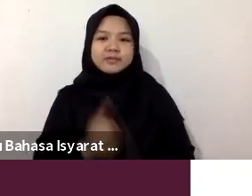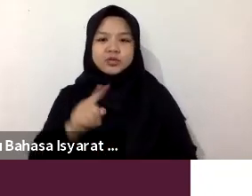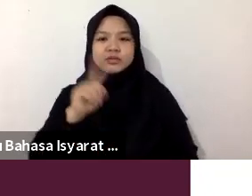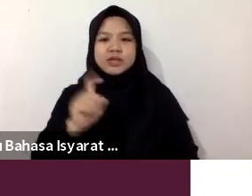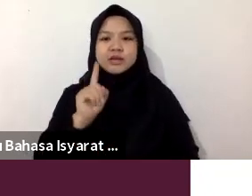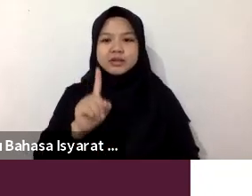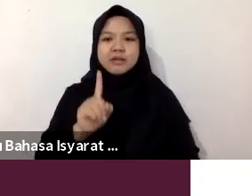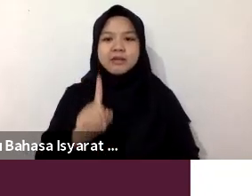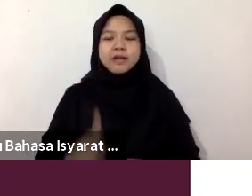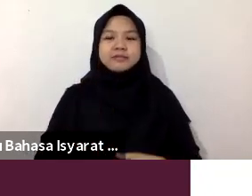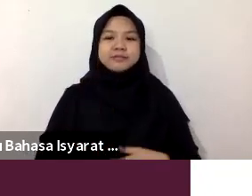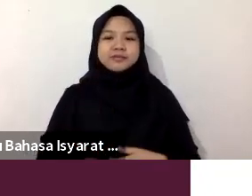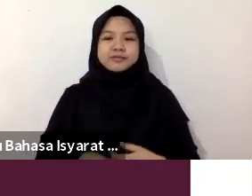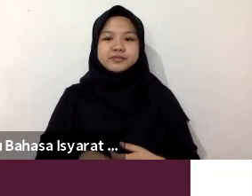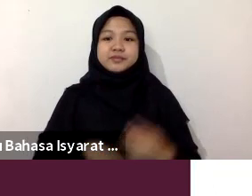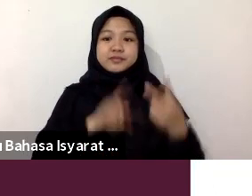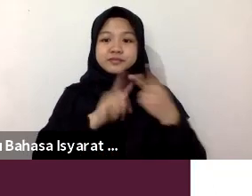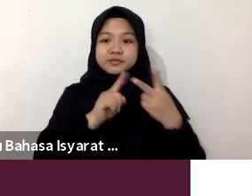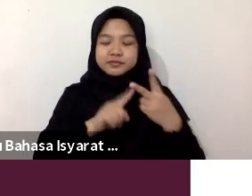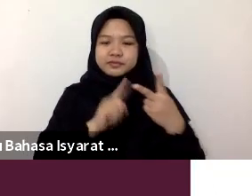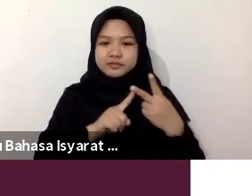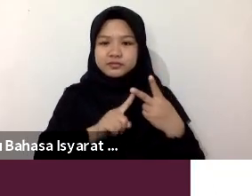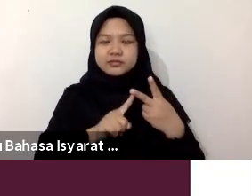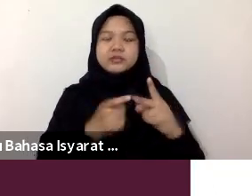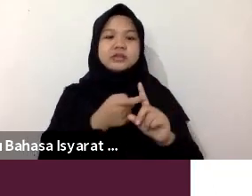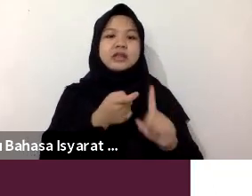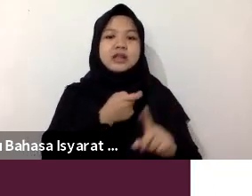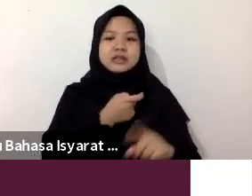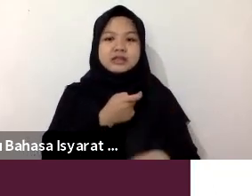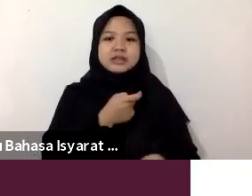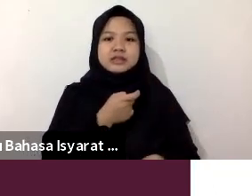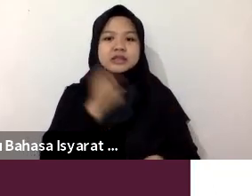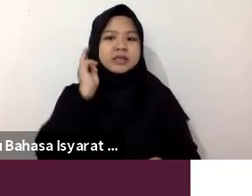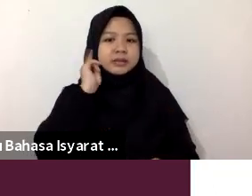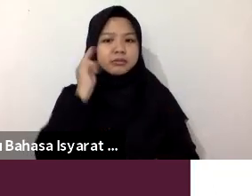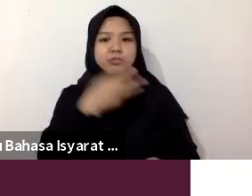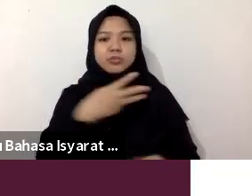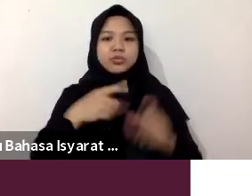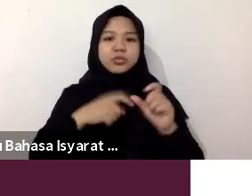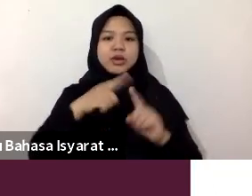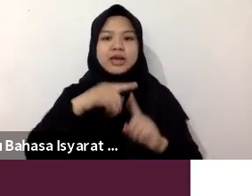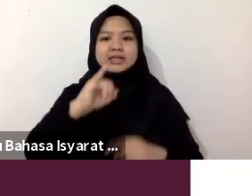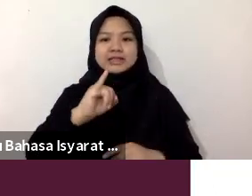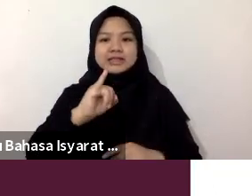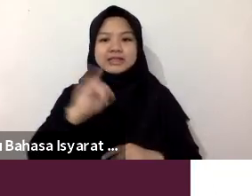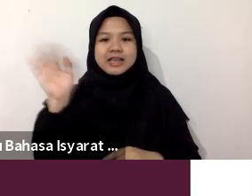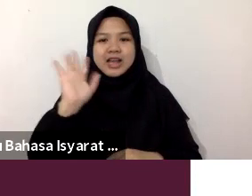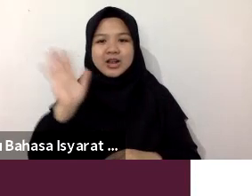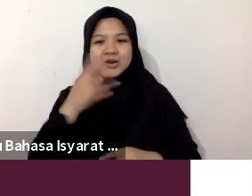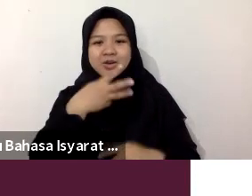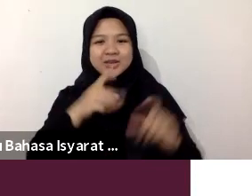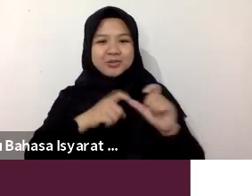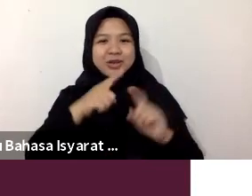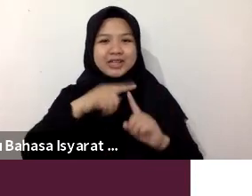Dok. Pertanyaan kedua dari Ibu Esti Waruju. Halo, Bu Esti. Wah, saya kenal nih Bu Esti